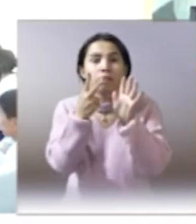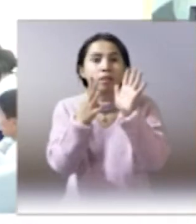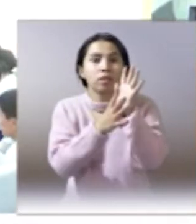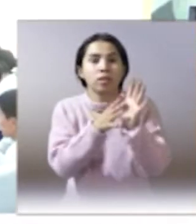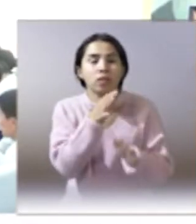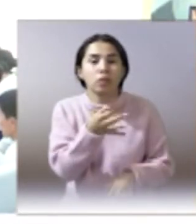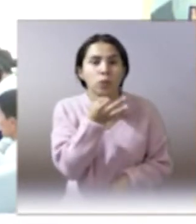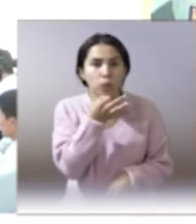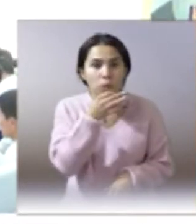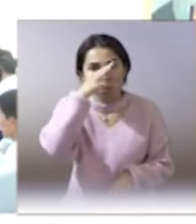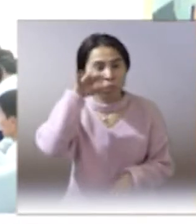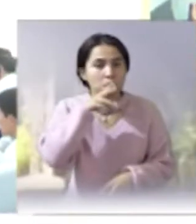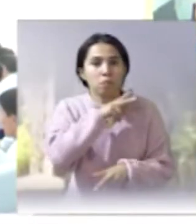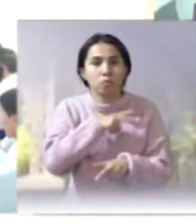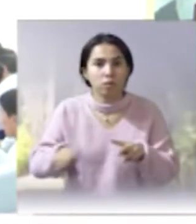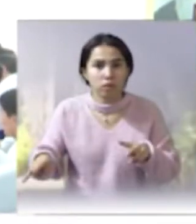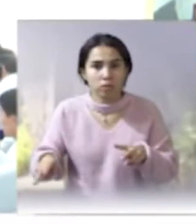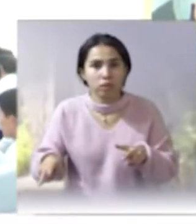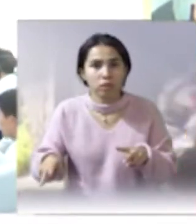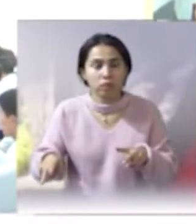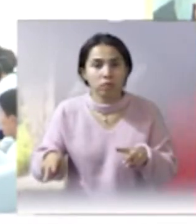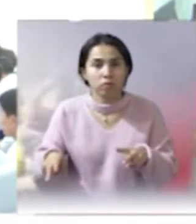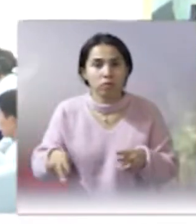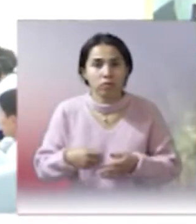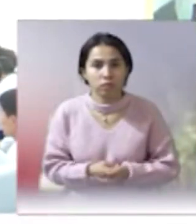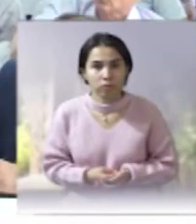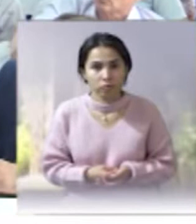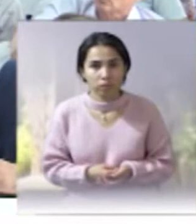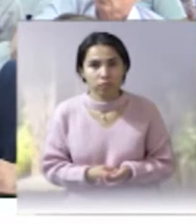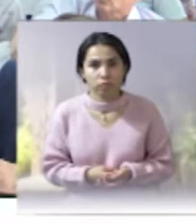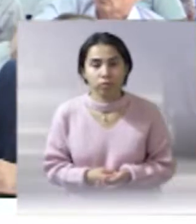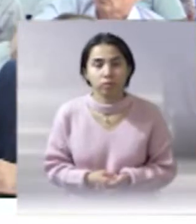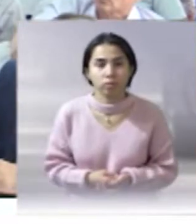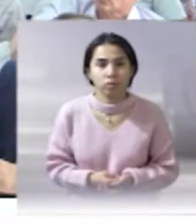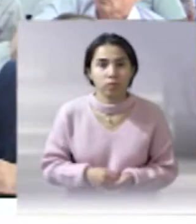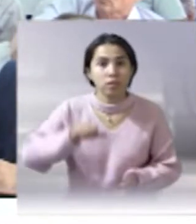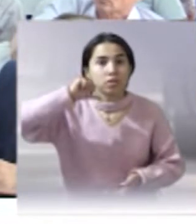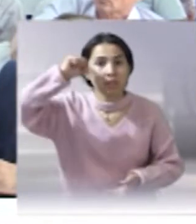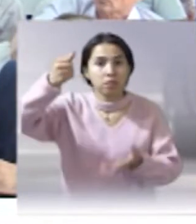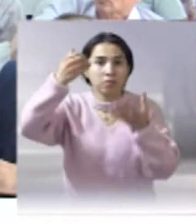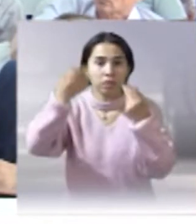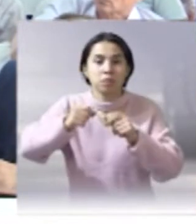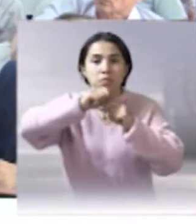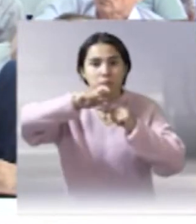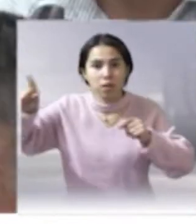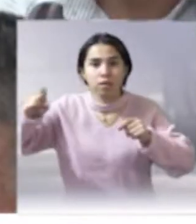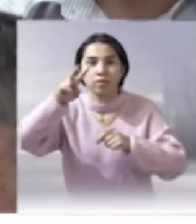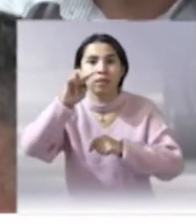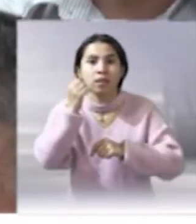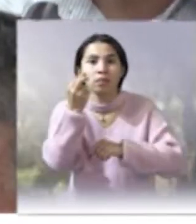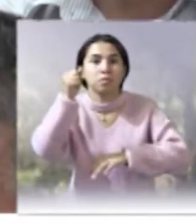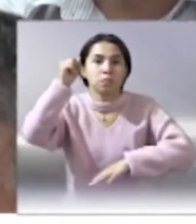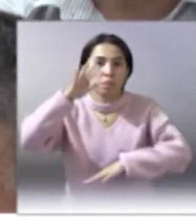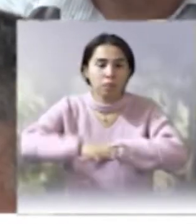5 направлениям. У 7 тысяч семей или 35 тысяч человек по итогам следующего года доход будет увеличен